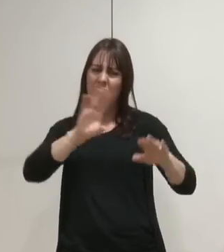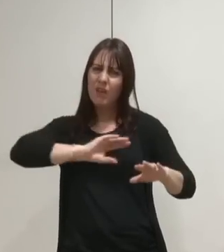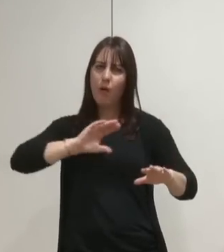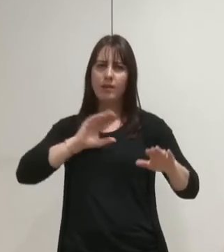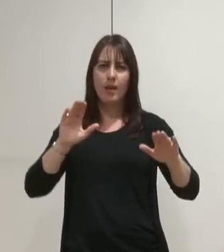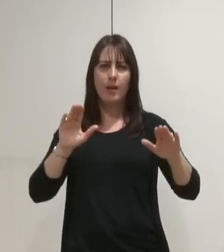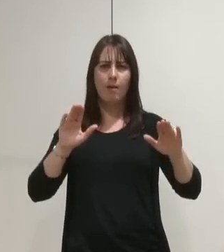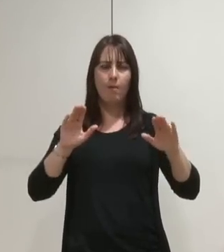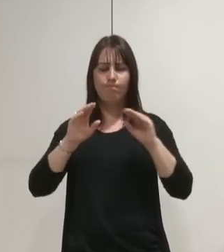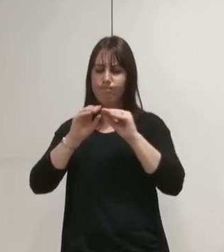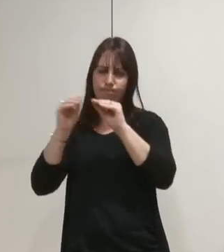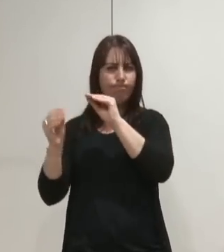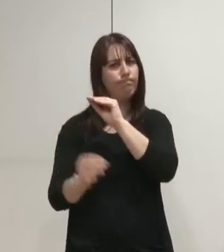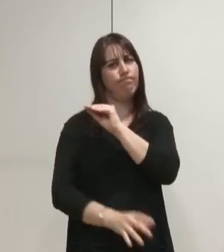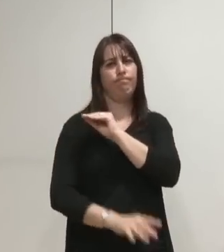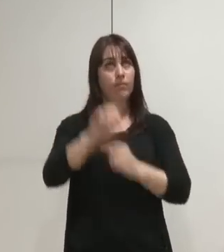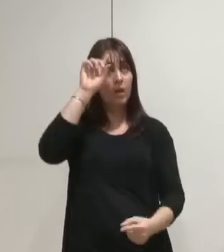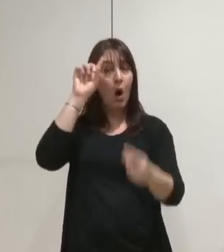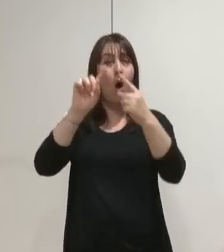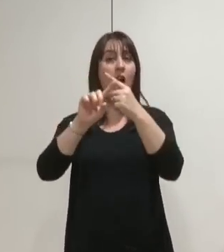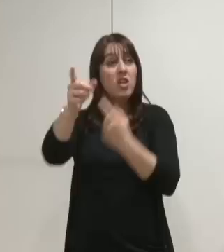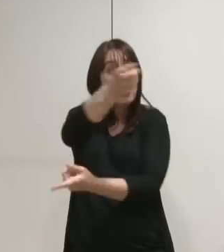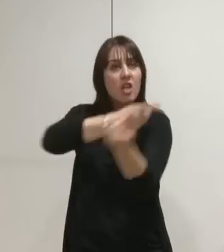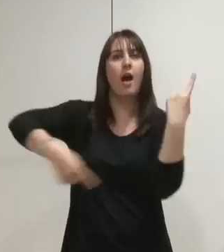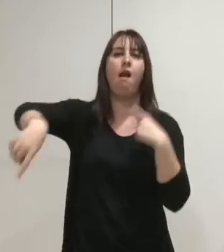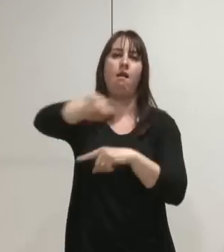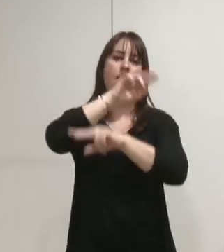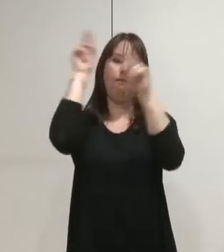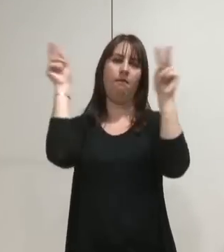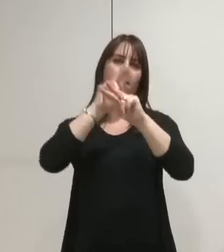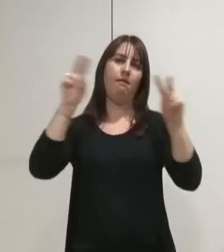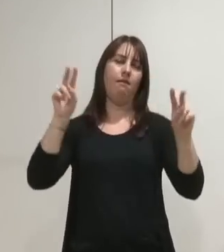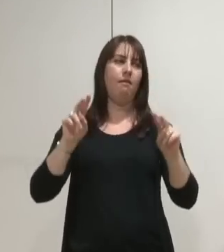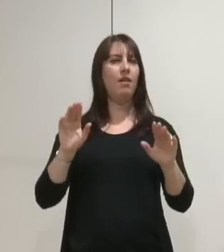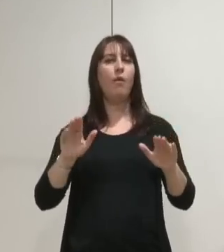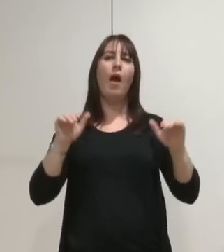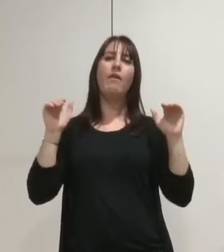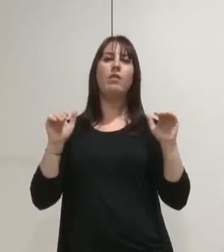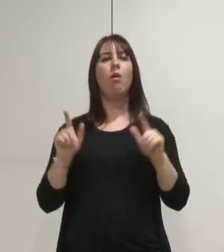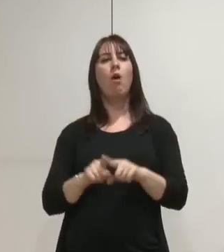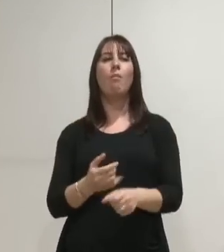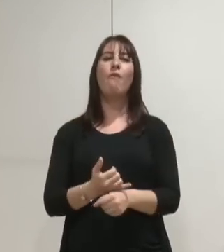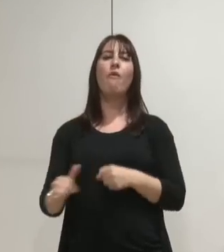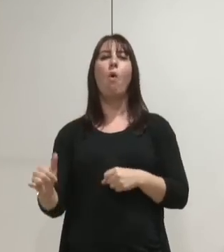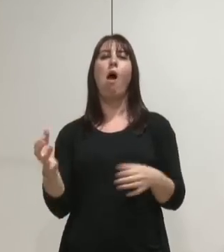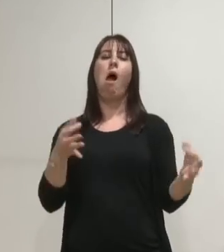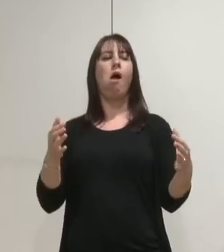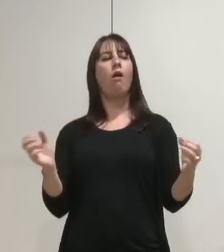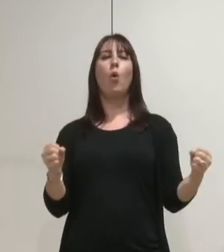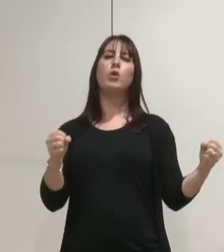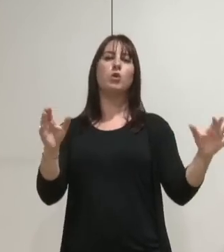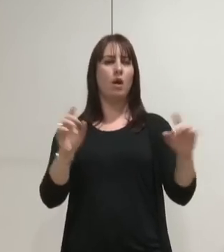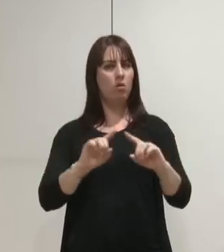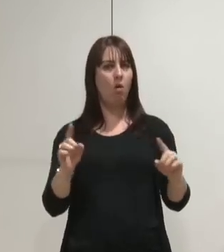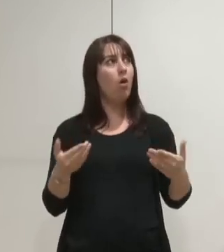l'intérêt général non pas en ayant une position j'allais dire faussement consensuelle notre débat ce soir